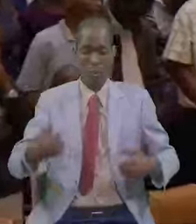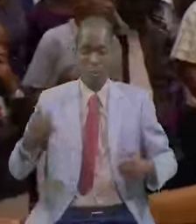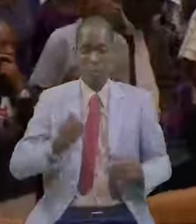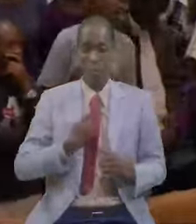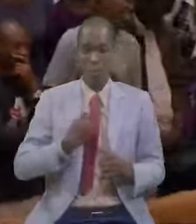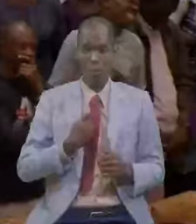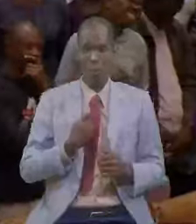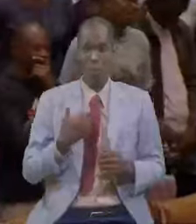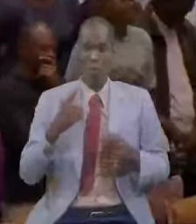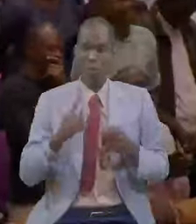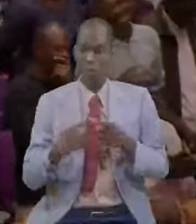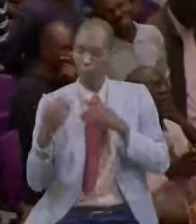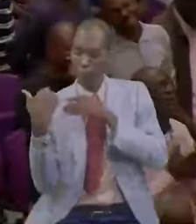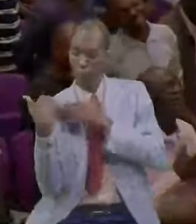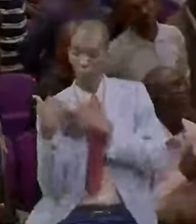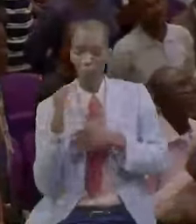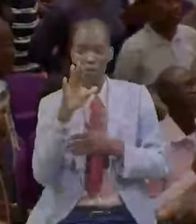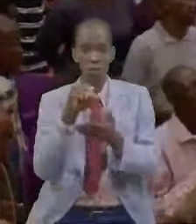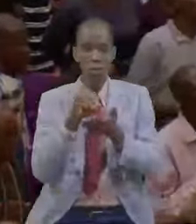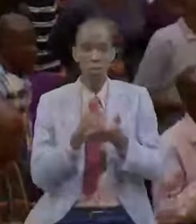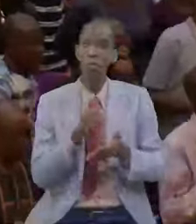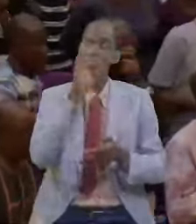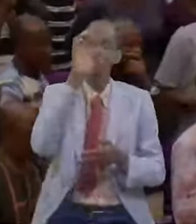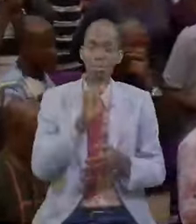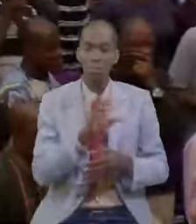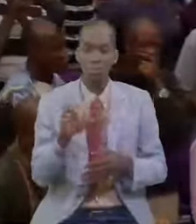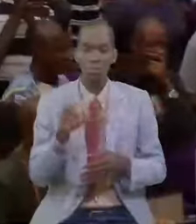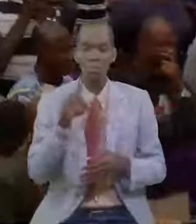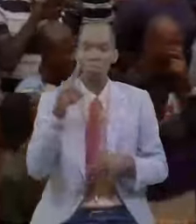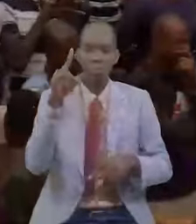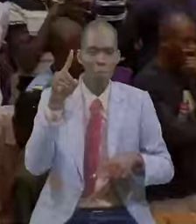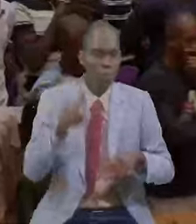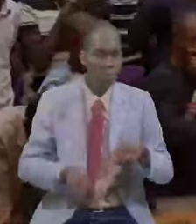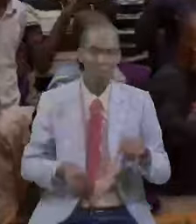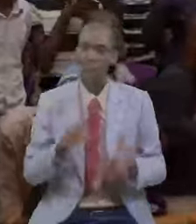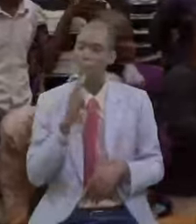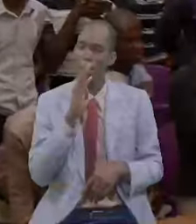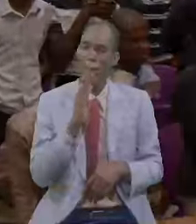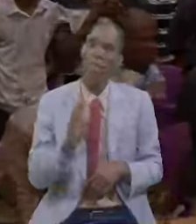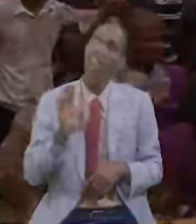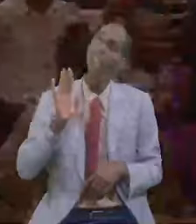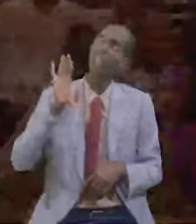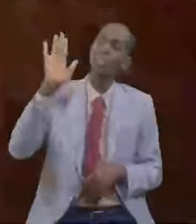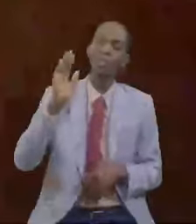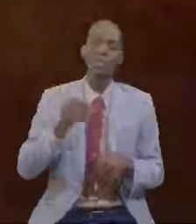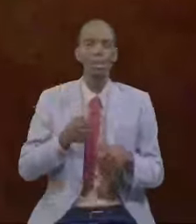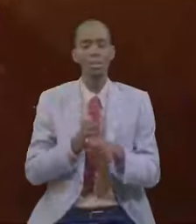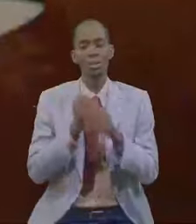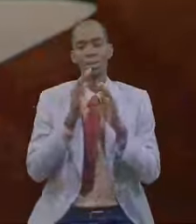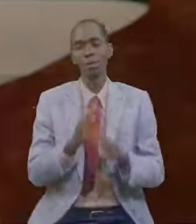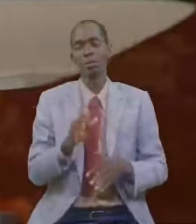pour se charger de sa croix, il ne peut être son disciple.